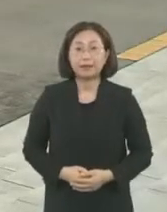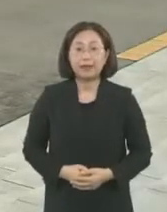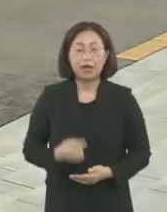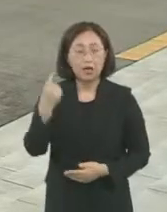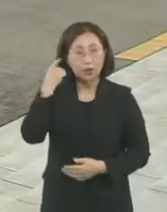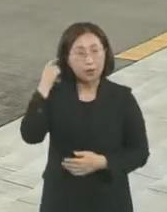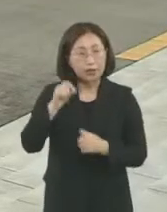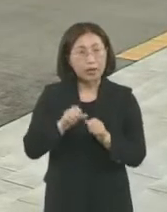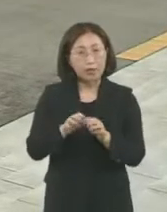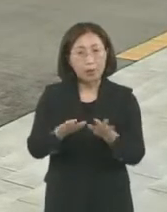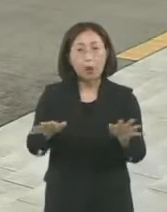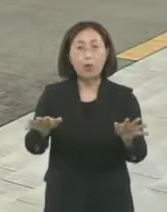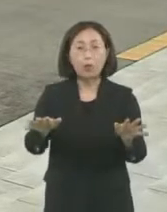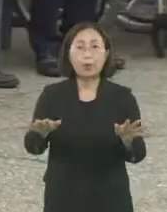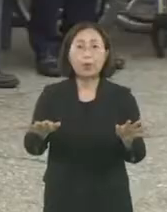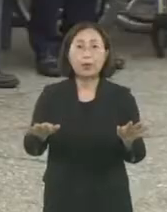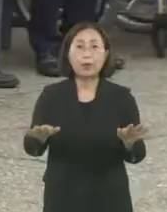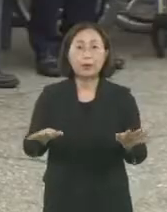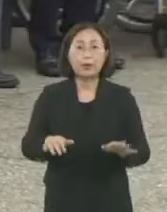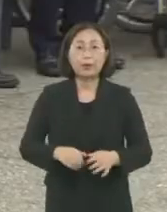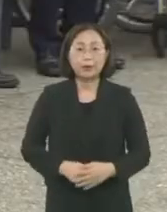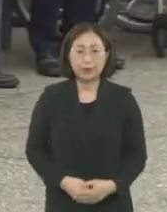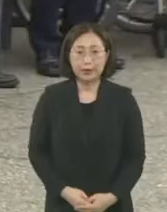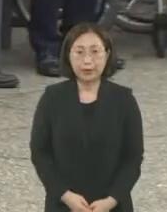사이렌 소리가 울리자